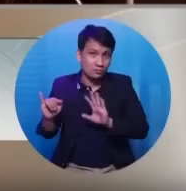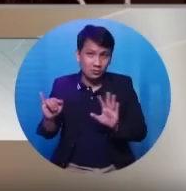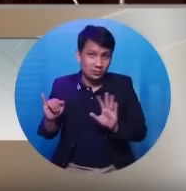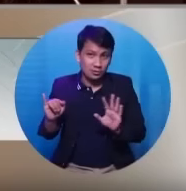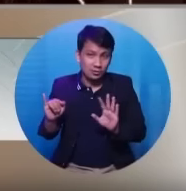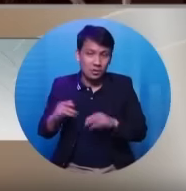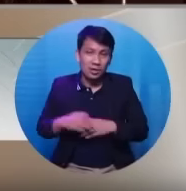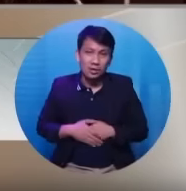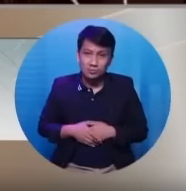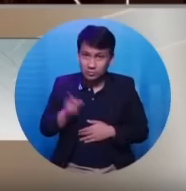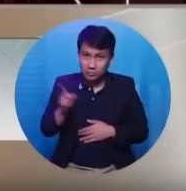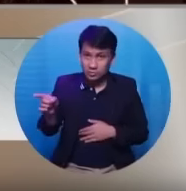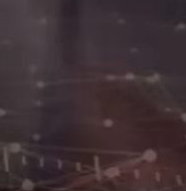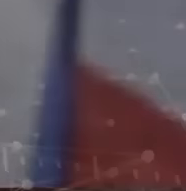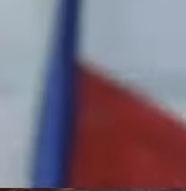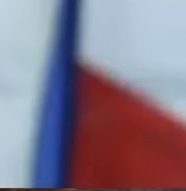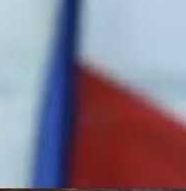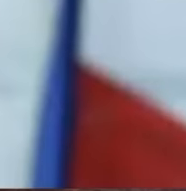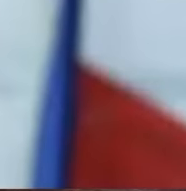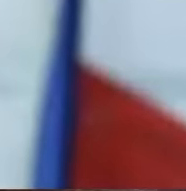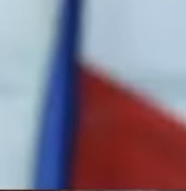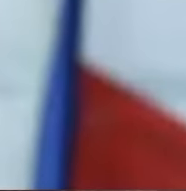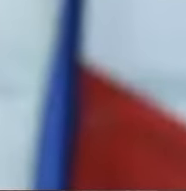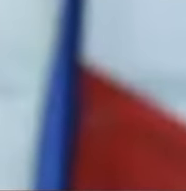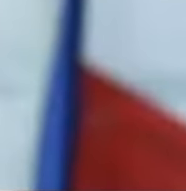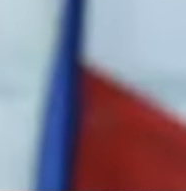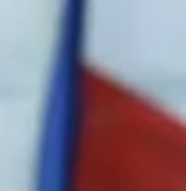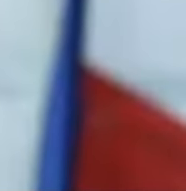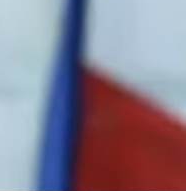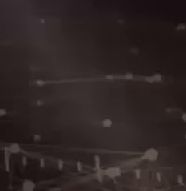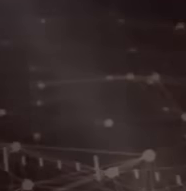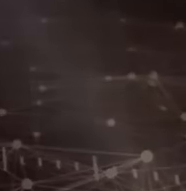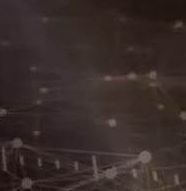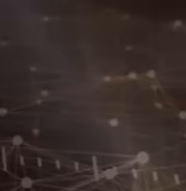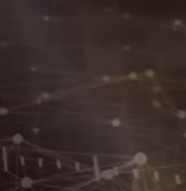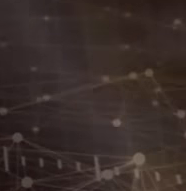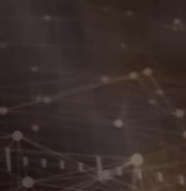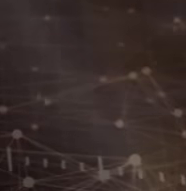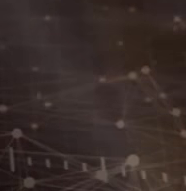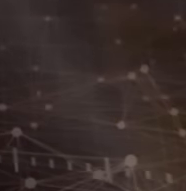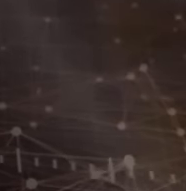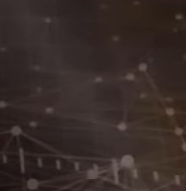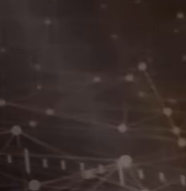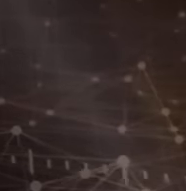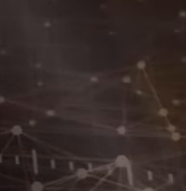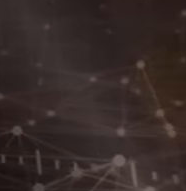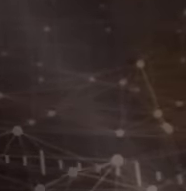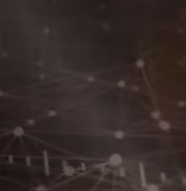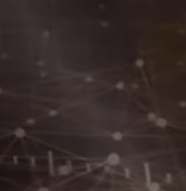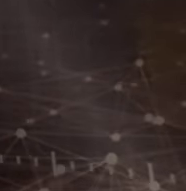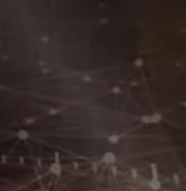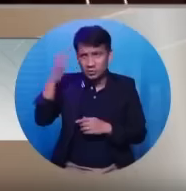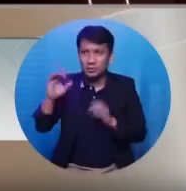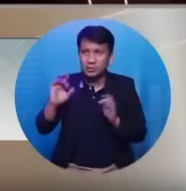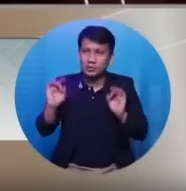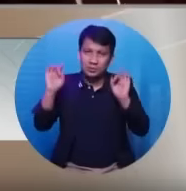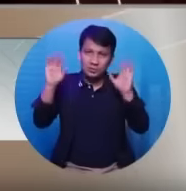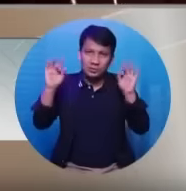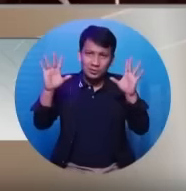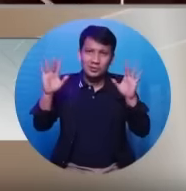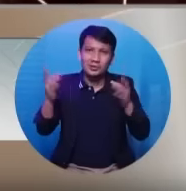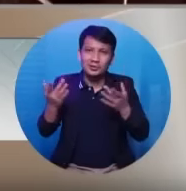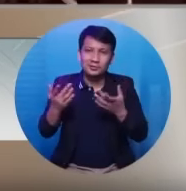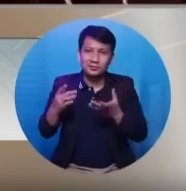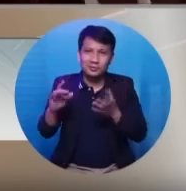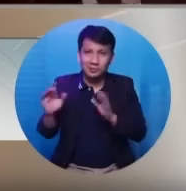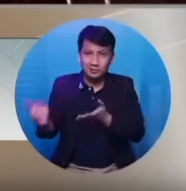bisexual. Kayo raw po, isang volleyball player, ano po? Yes po, sir. Sa isang school. Apo. Oh, mukhang magaling naman daw ko kayo na volleyball player.